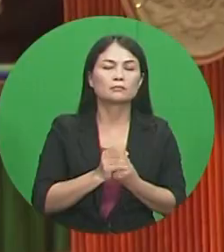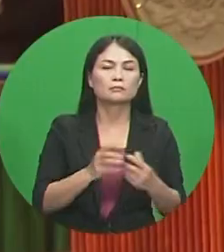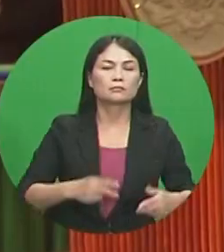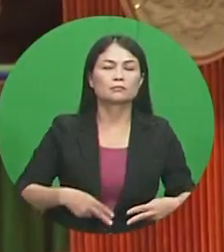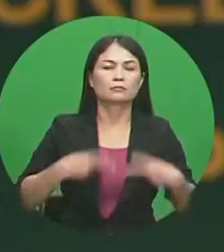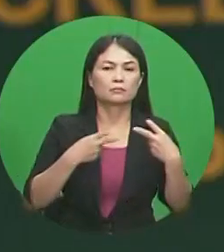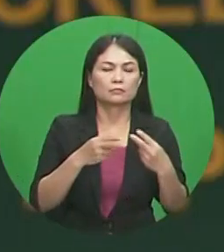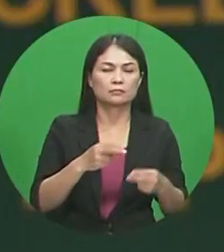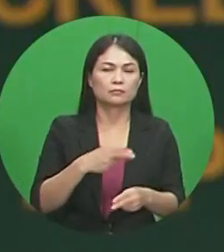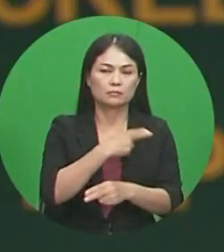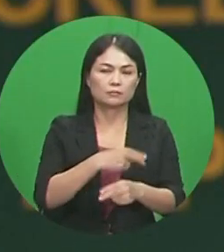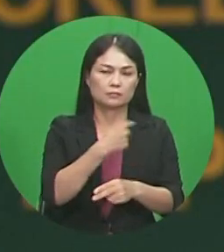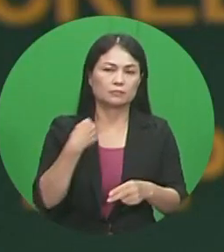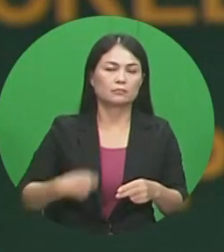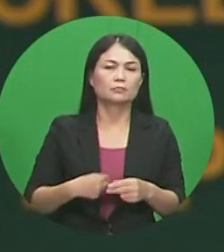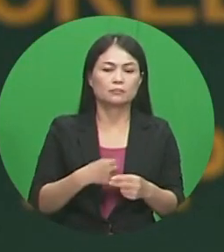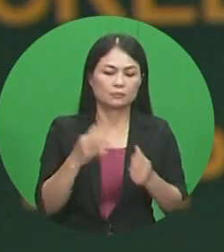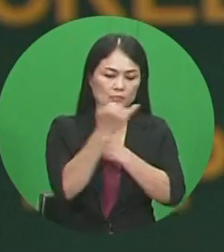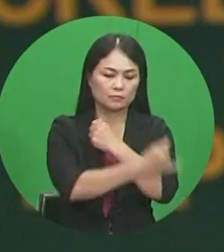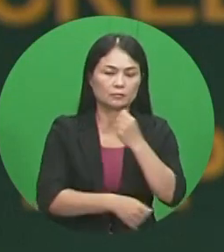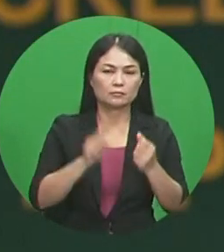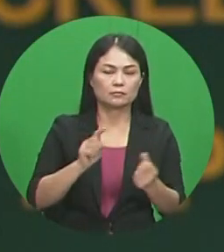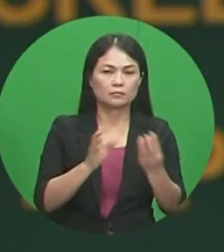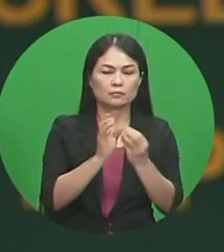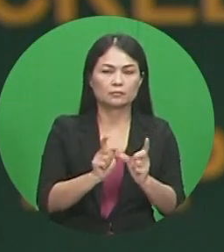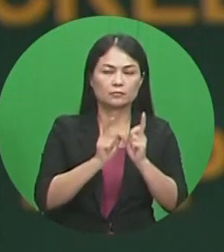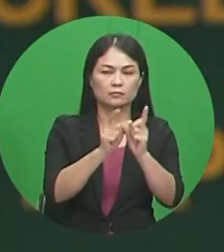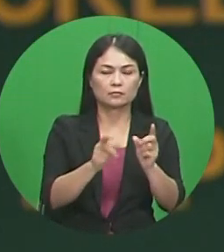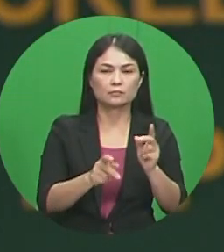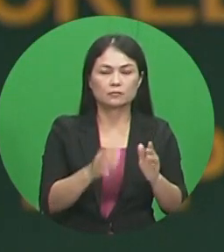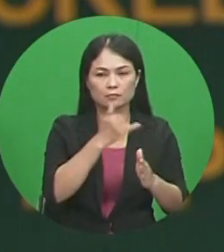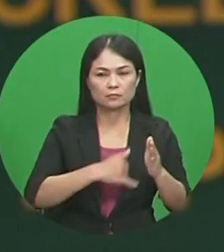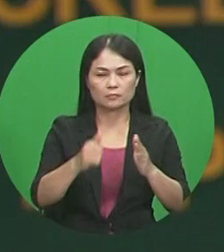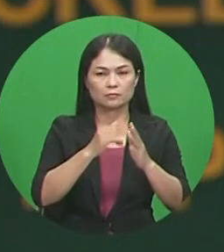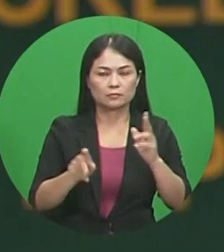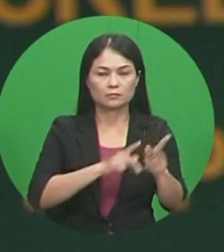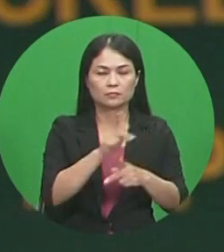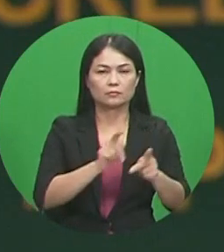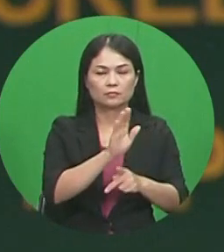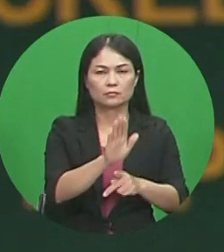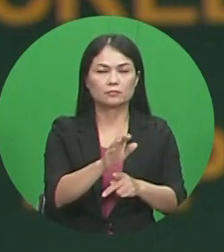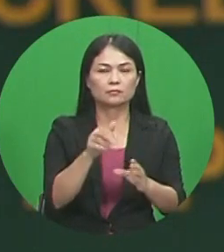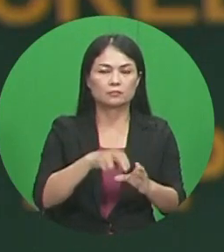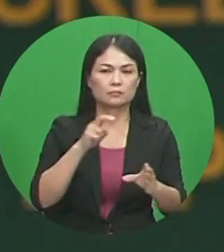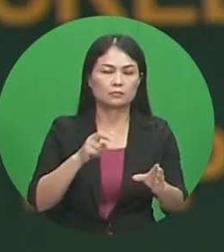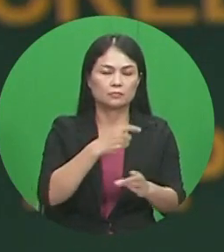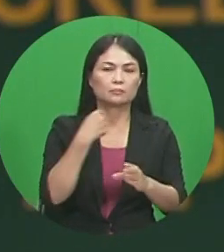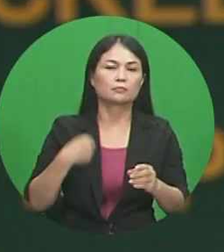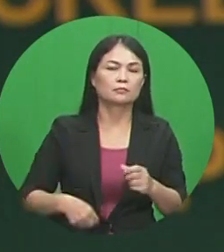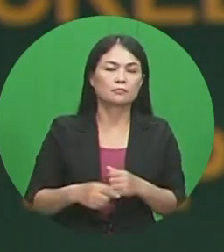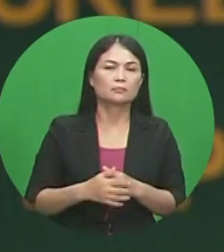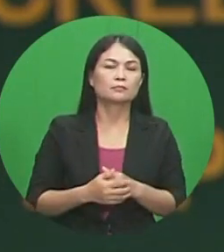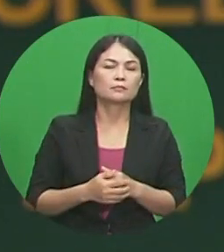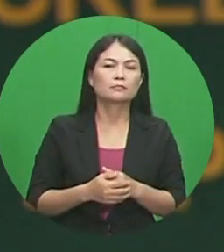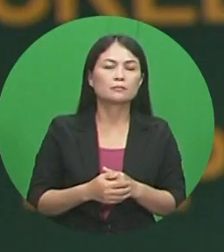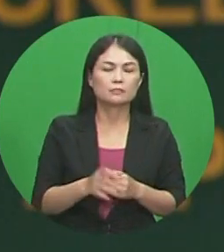ងចំពោះជនជាតិចិនប្រទេសមួយចំនួនដឹកជំនះពលរដ្ឋរបស់ខ្លួនចេញពីប្រទេសចិន